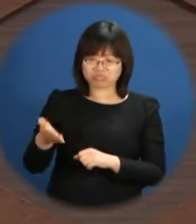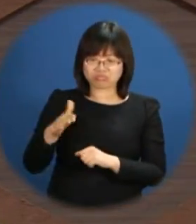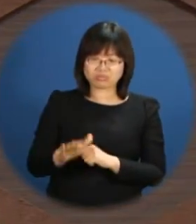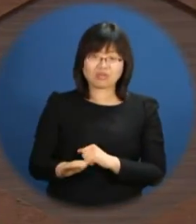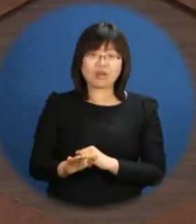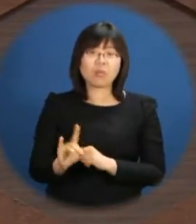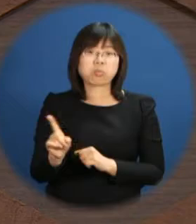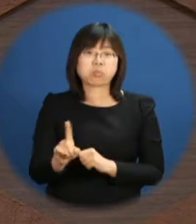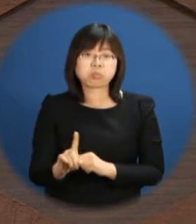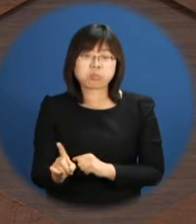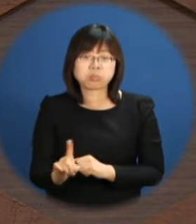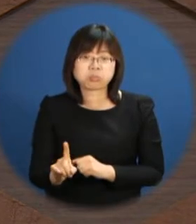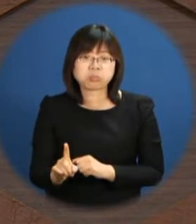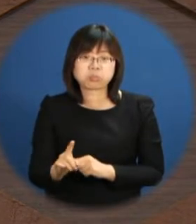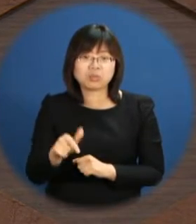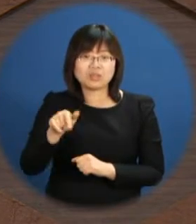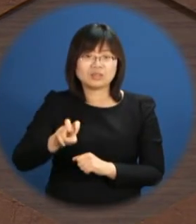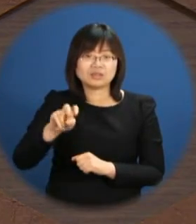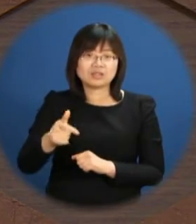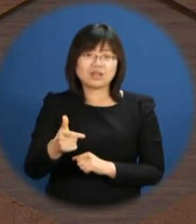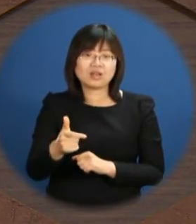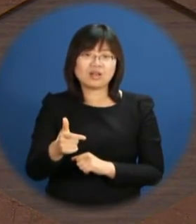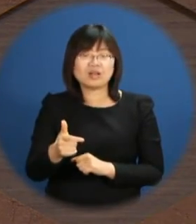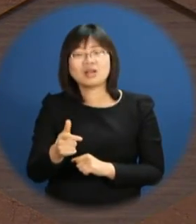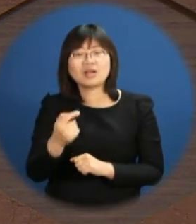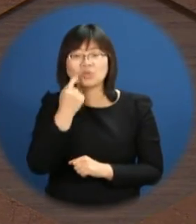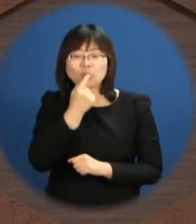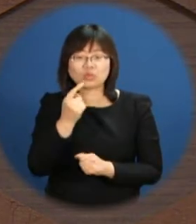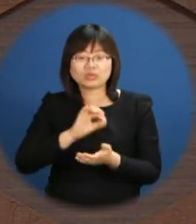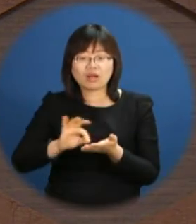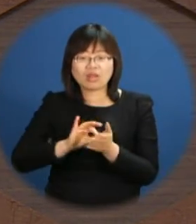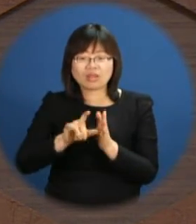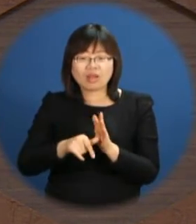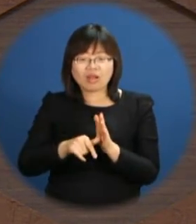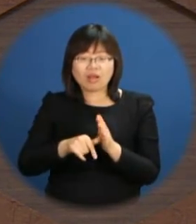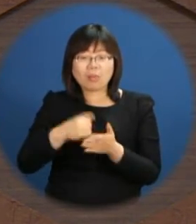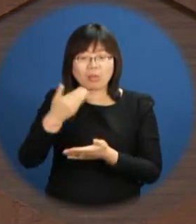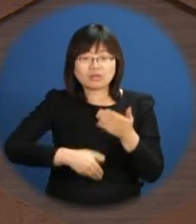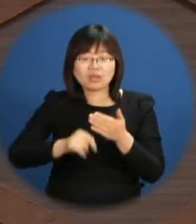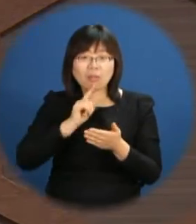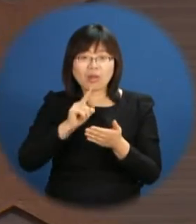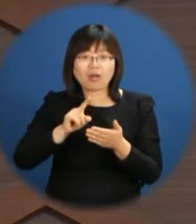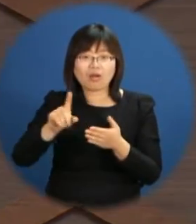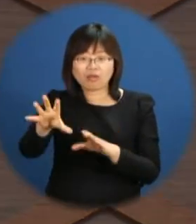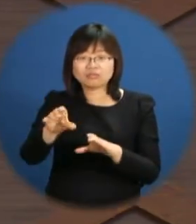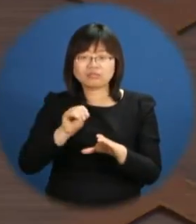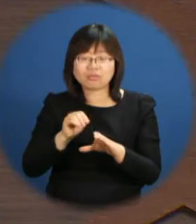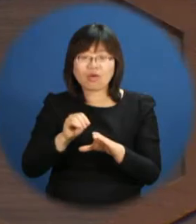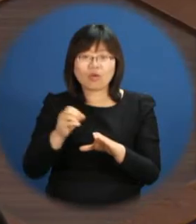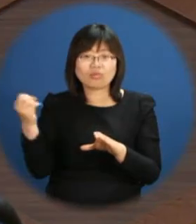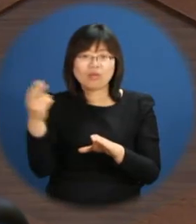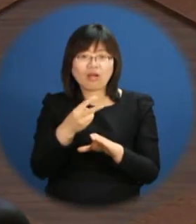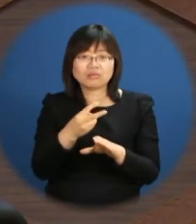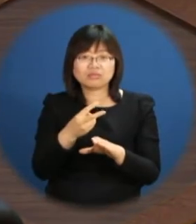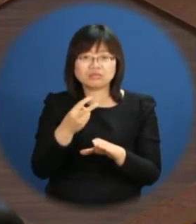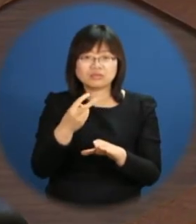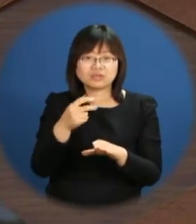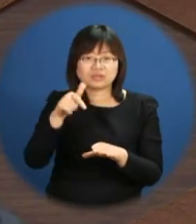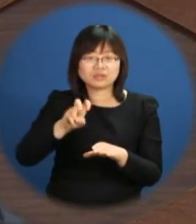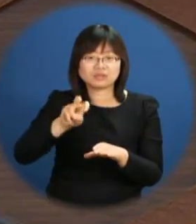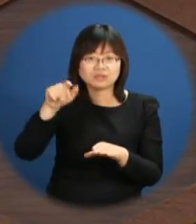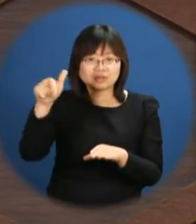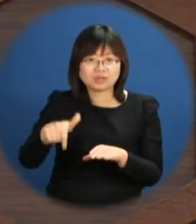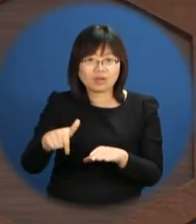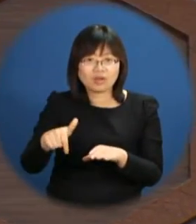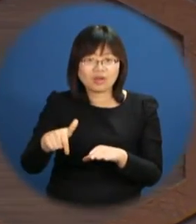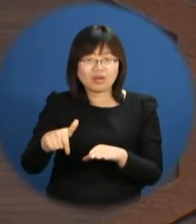뭐 금속인 없을 때 빠진다 면서 그러면 크고 1번지 보다가 다시 금석 금속